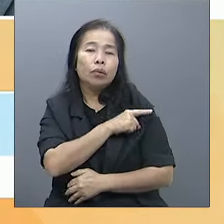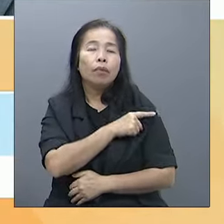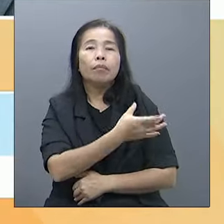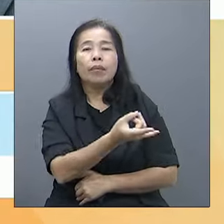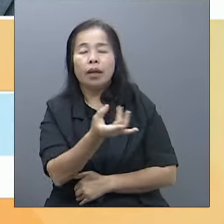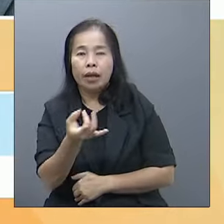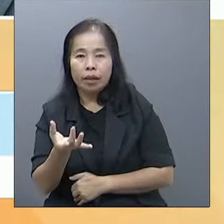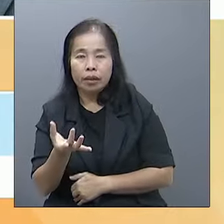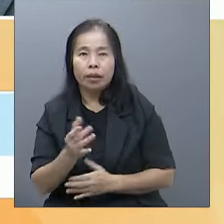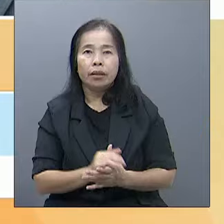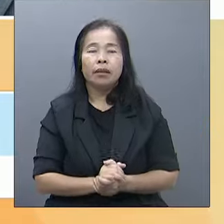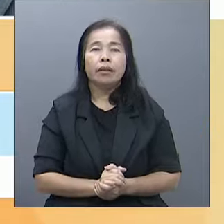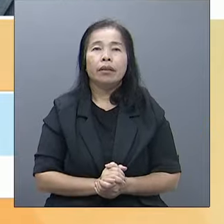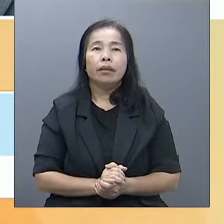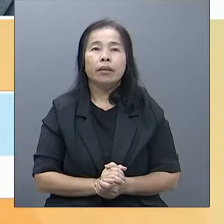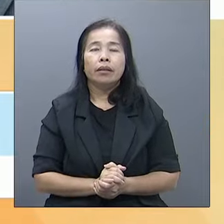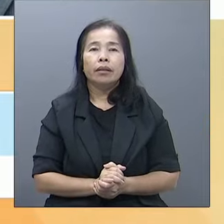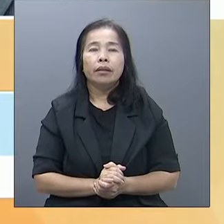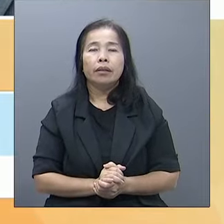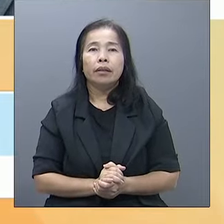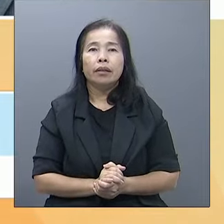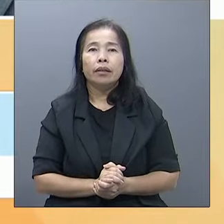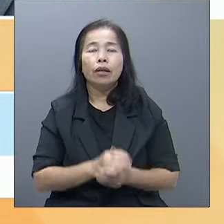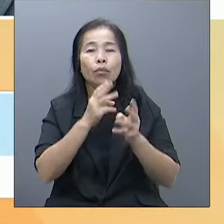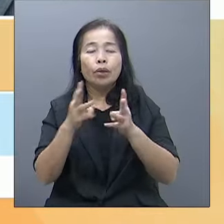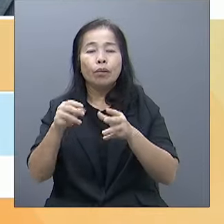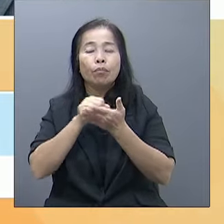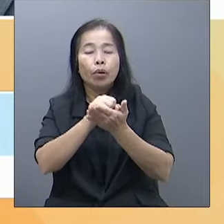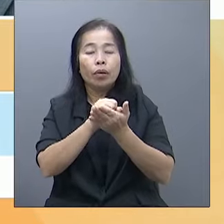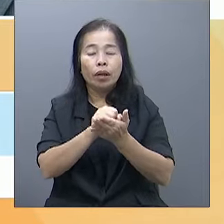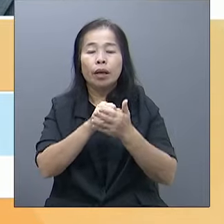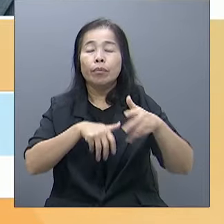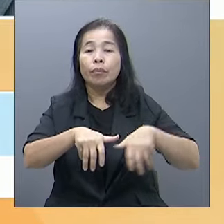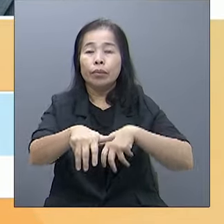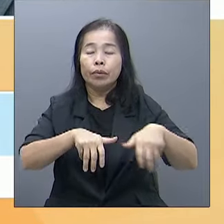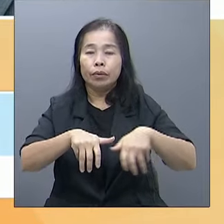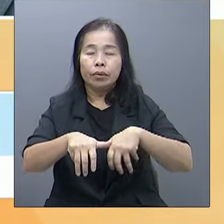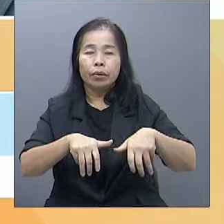สุขถูกใช่ไหมฮะฉะนั้นการบริการประชาชนเนี่ยนะครับ